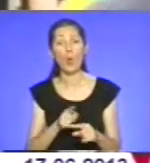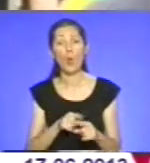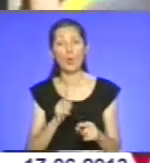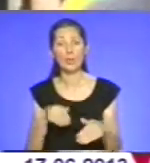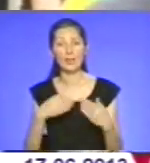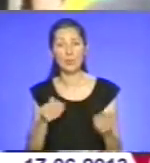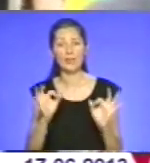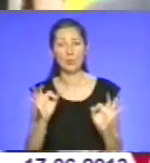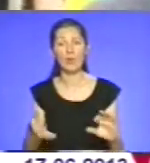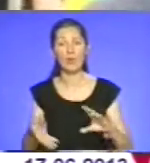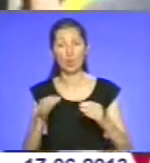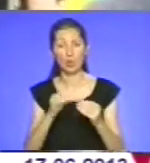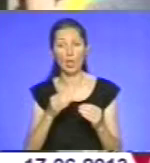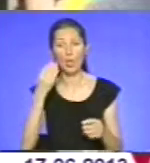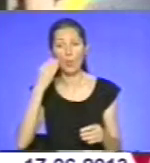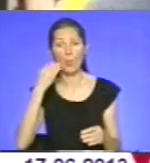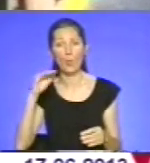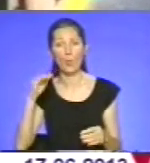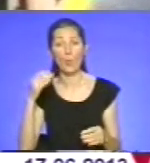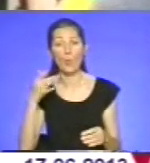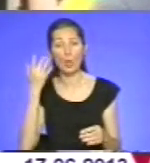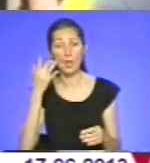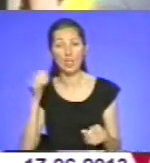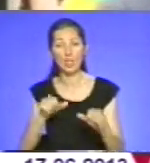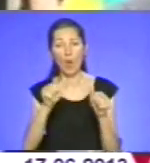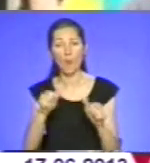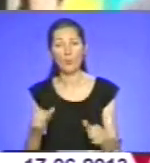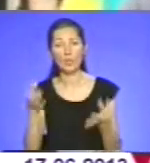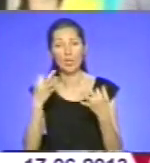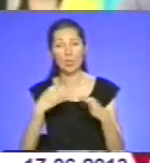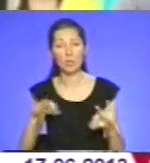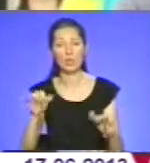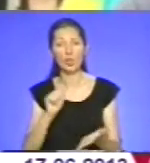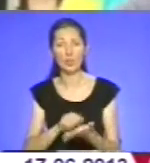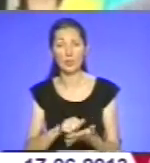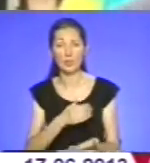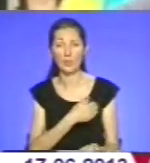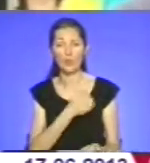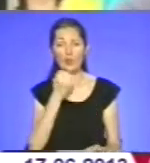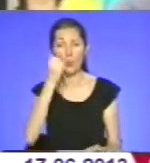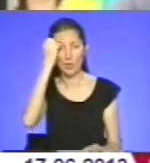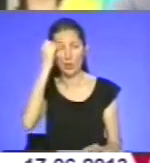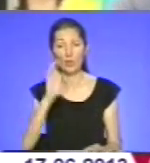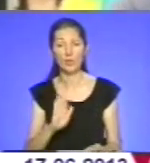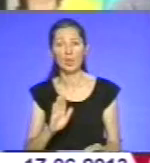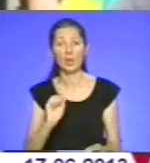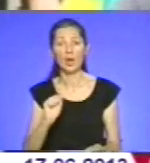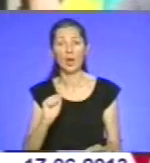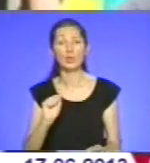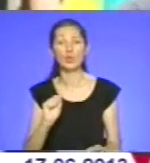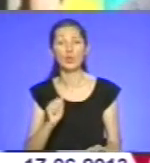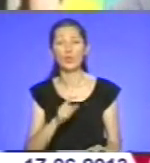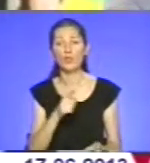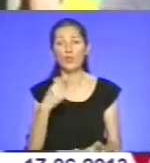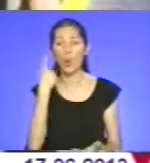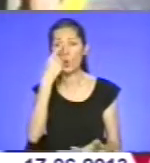результат і полегшення в оформленні дозвільних документів. Я хочу подякувати Валентину Антоновичу за те, що він особисто